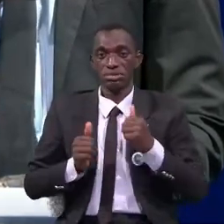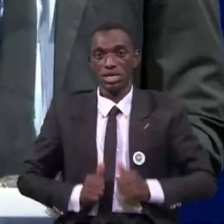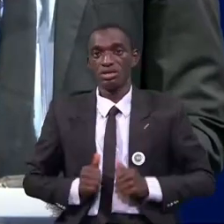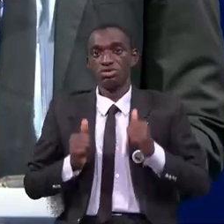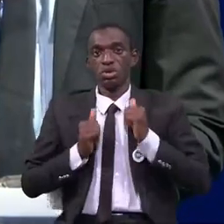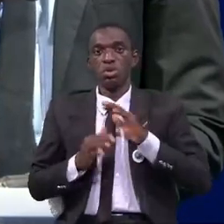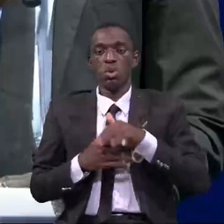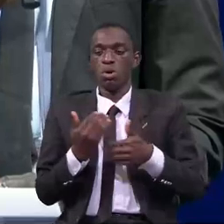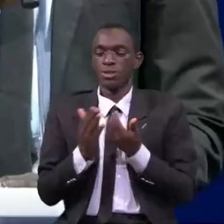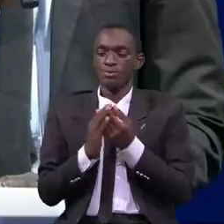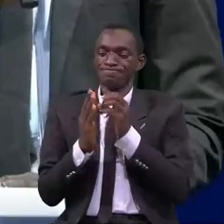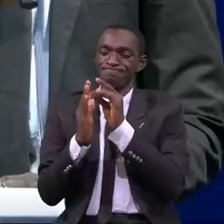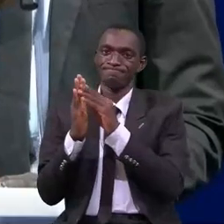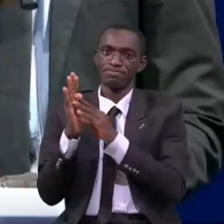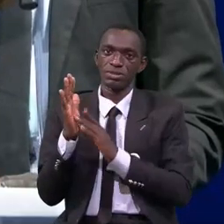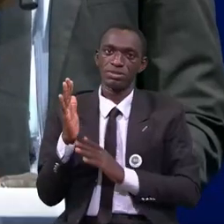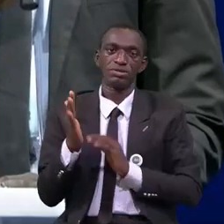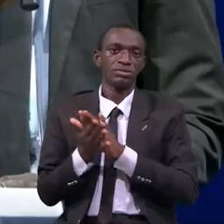téléph les